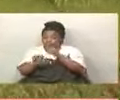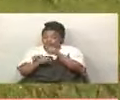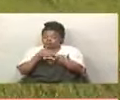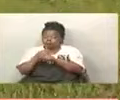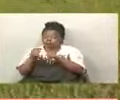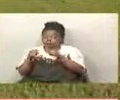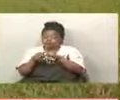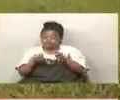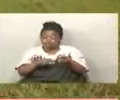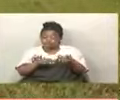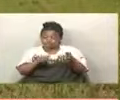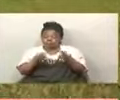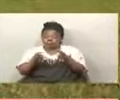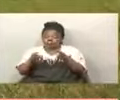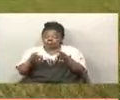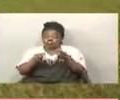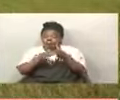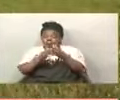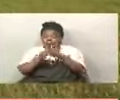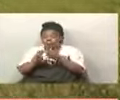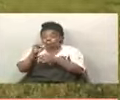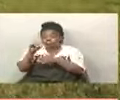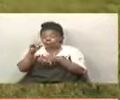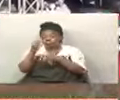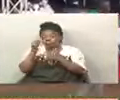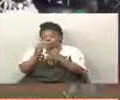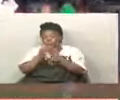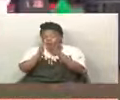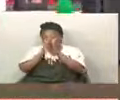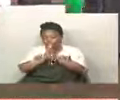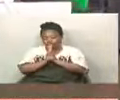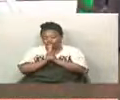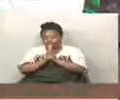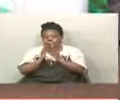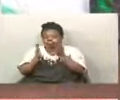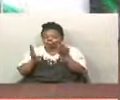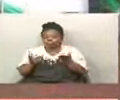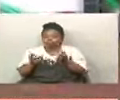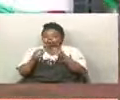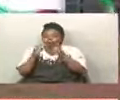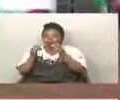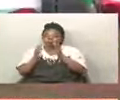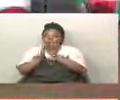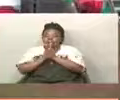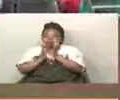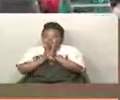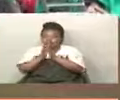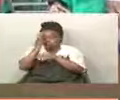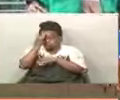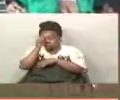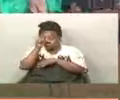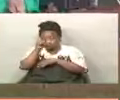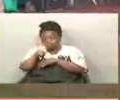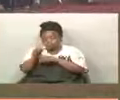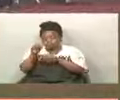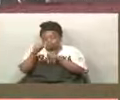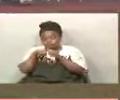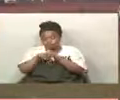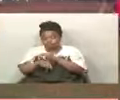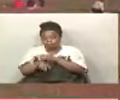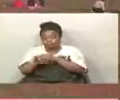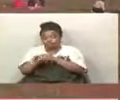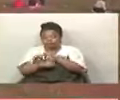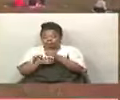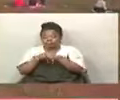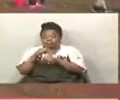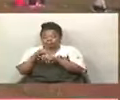kya leerwe mu kibuga Jinja wakati mu kusaba n'okusinza. Omusumba Zakariya annyonnyodde lwaki omuntu yandiyingidde omwaka mu